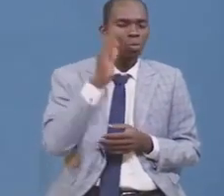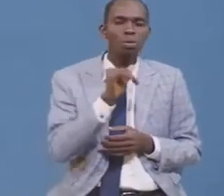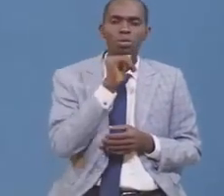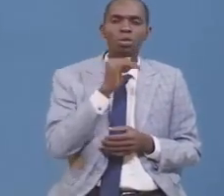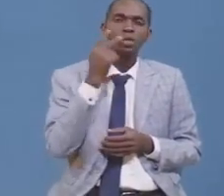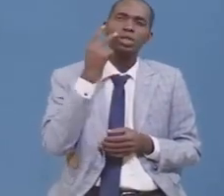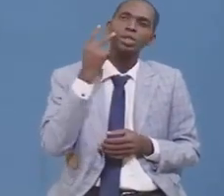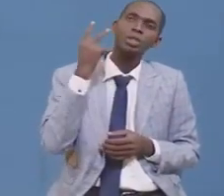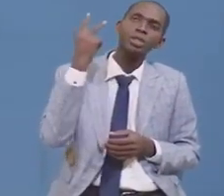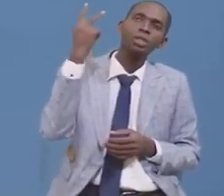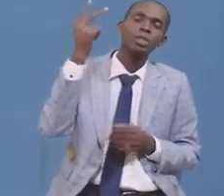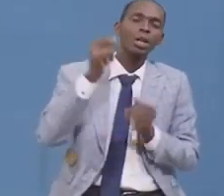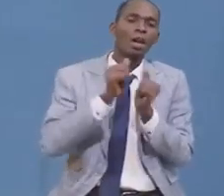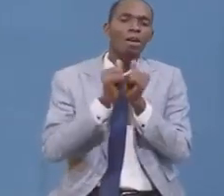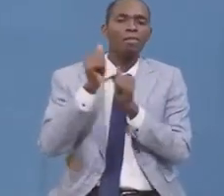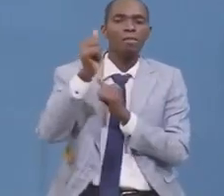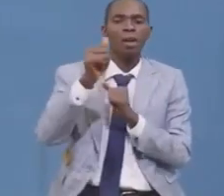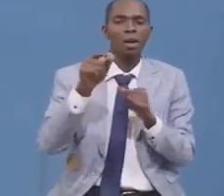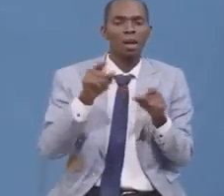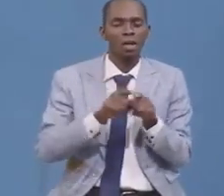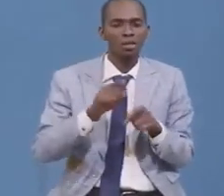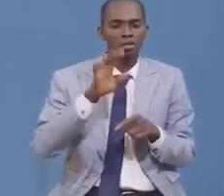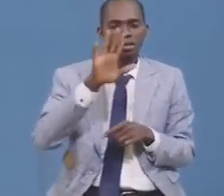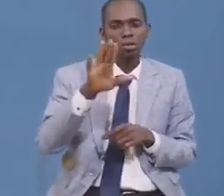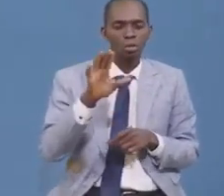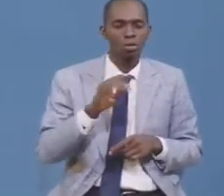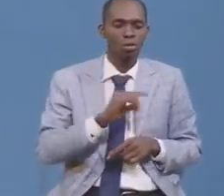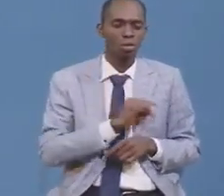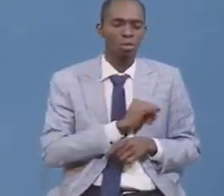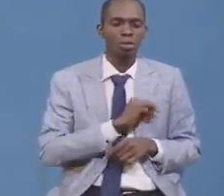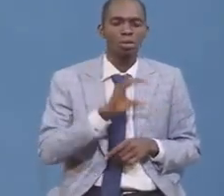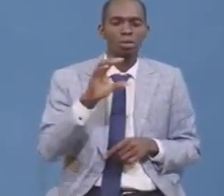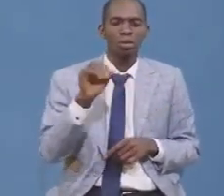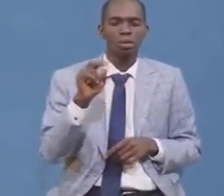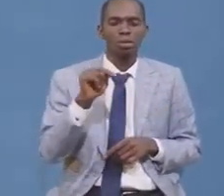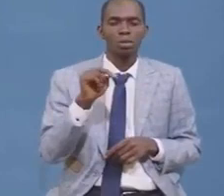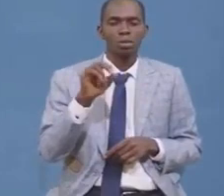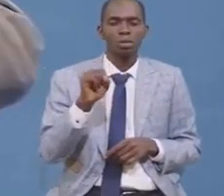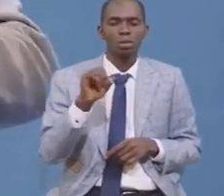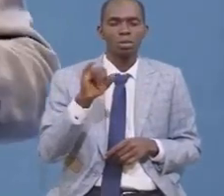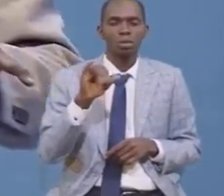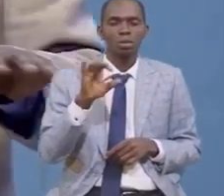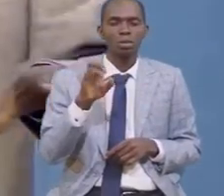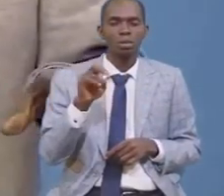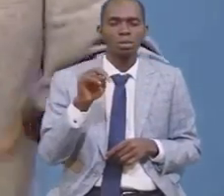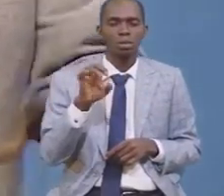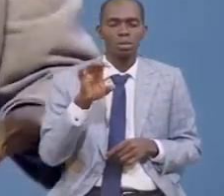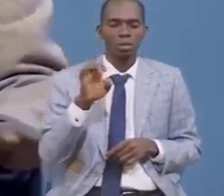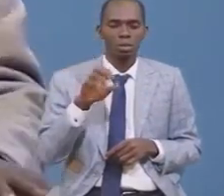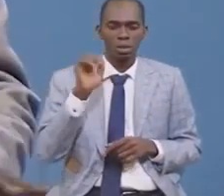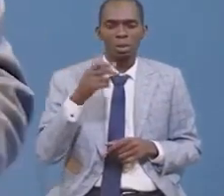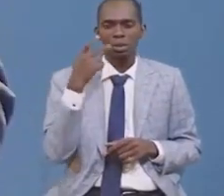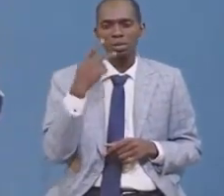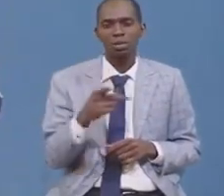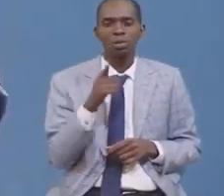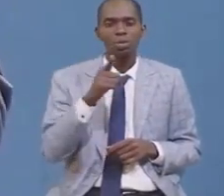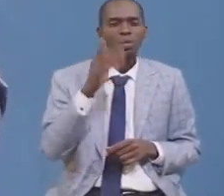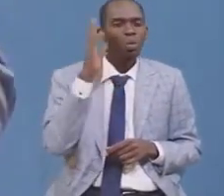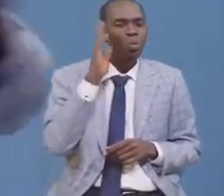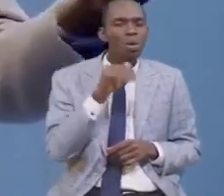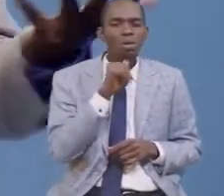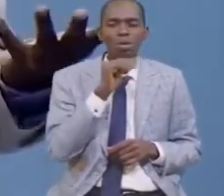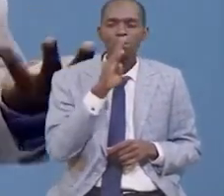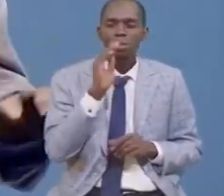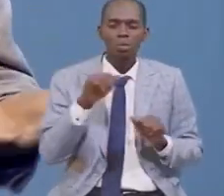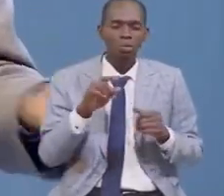far as your conscience can see మీ యొక్క మనస్సాక్షికి మించి మీరు దృక్కోణం కలిగి ఉండి చూడలేరు You will not be able to evaluate